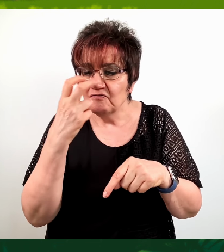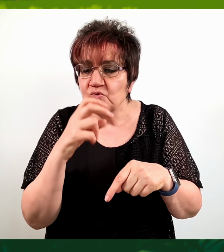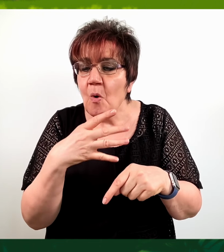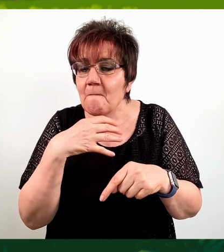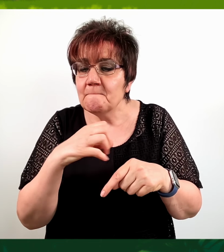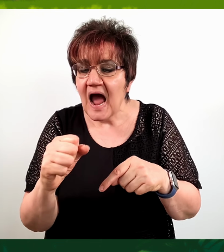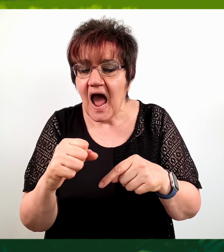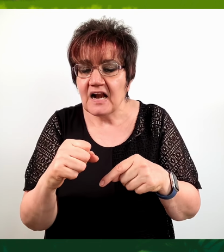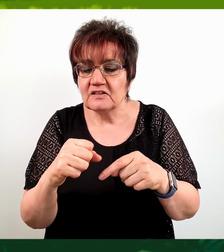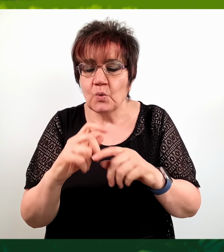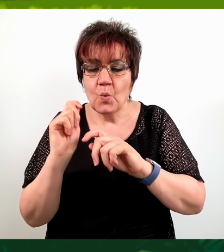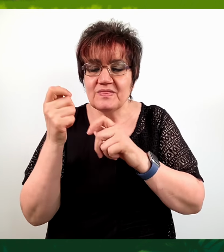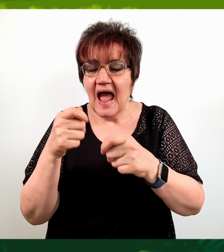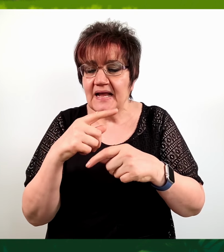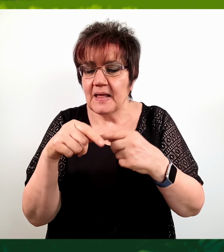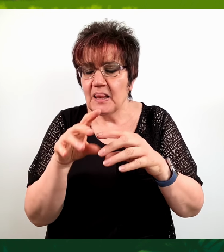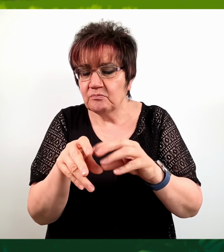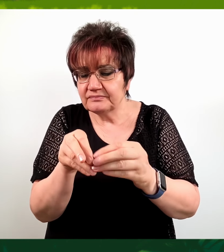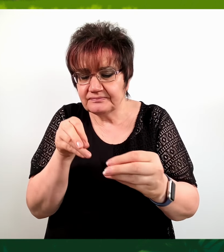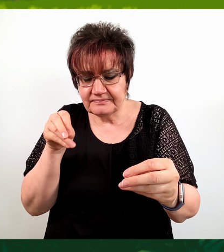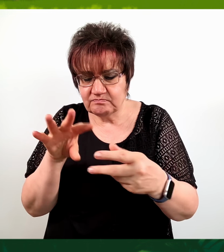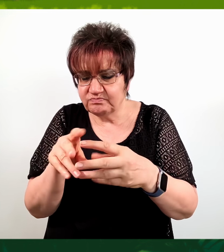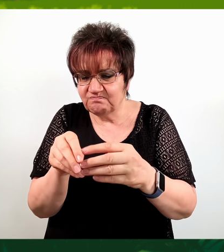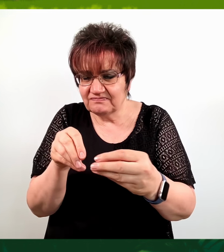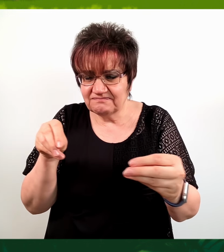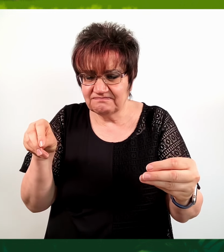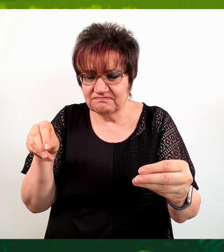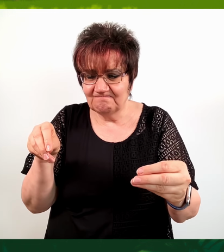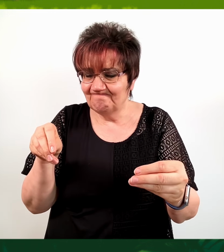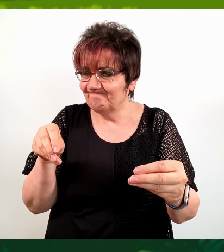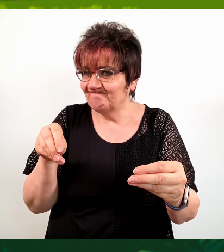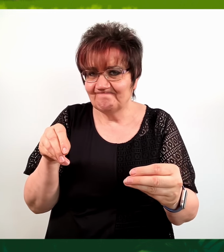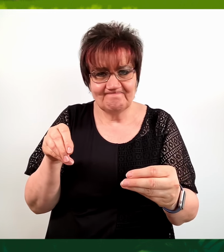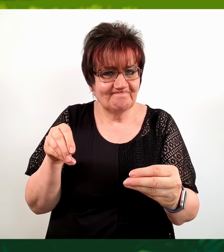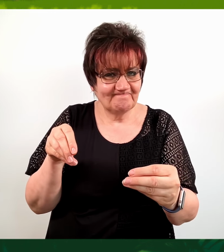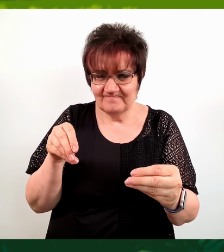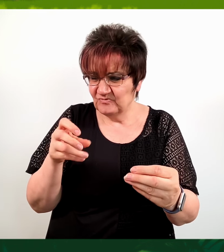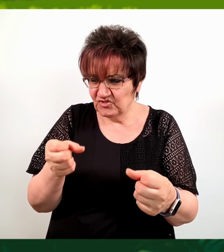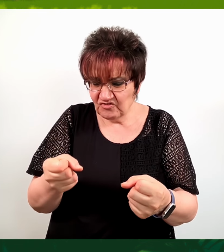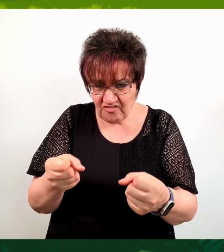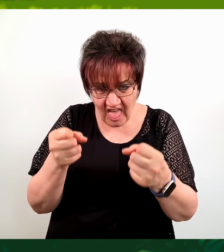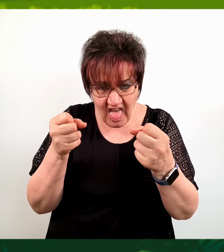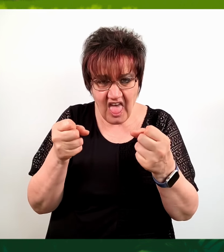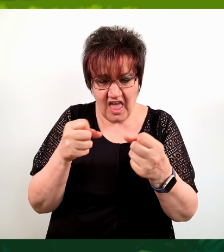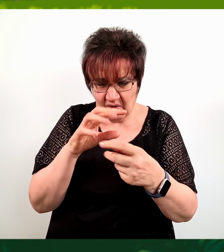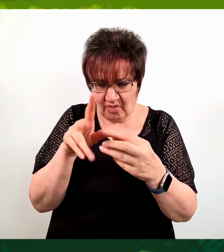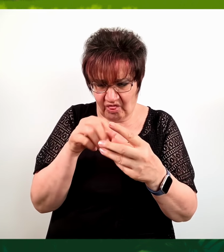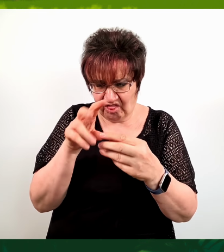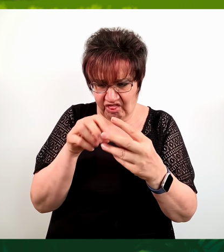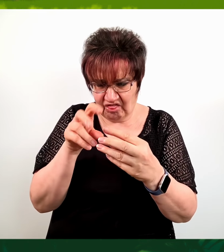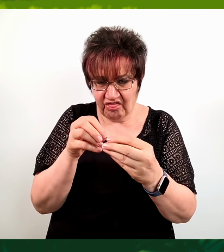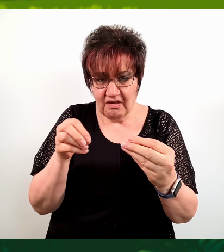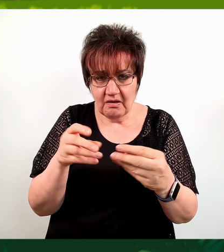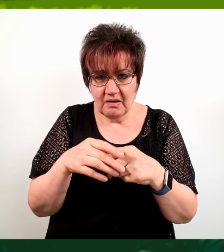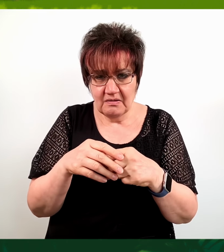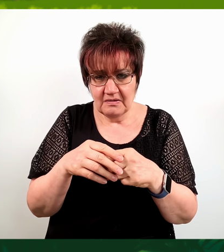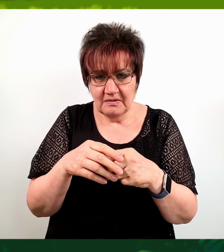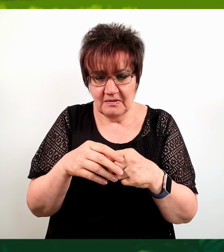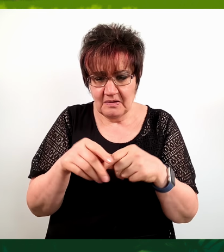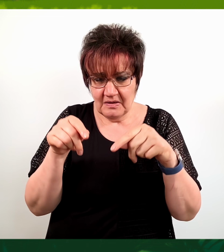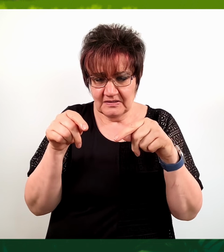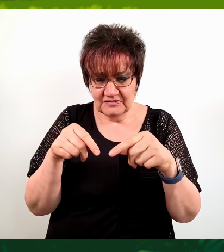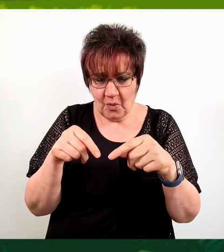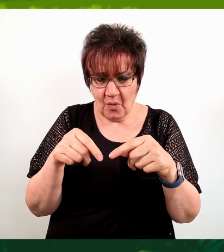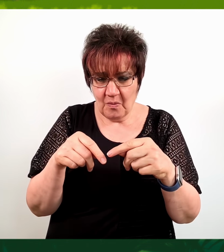befreien. Doch das war alles andere als eine leichte Aufgabe, denn der Bart